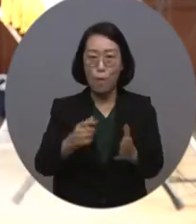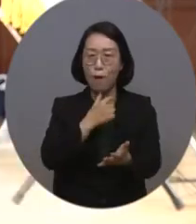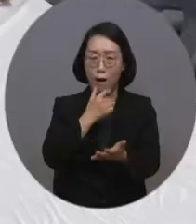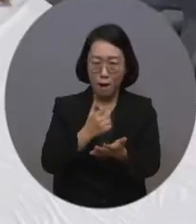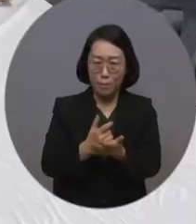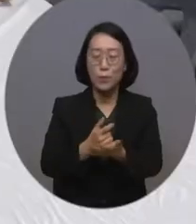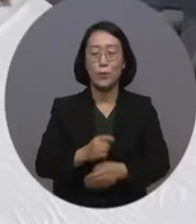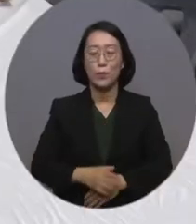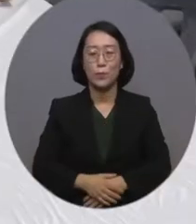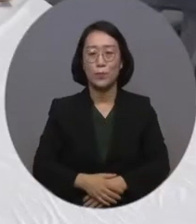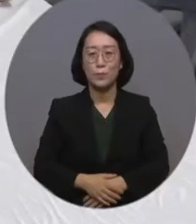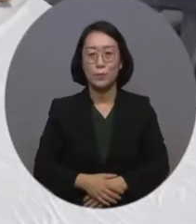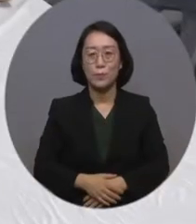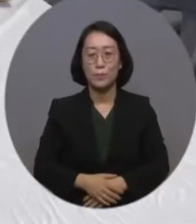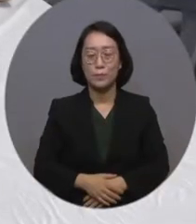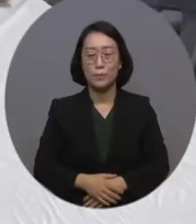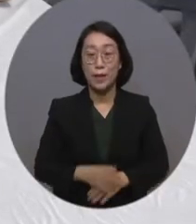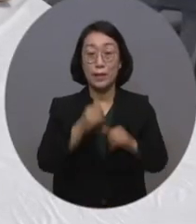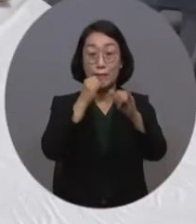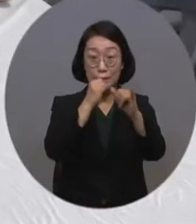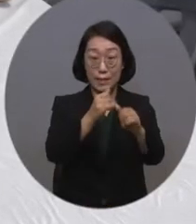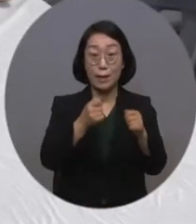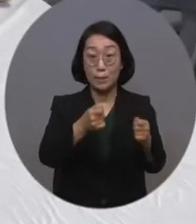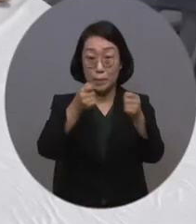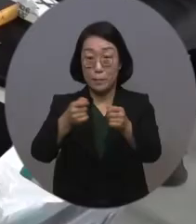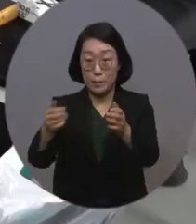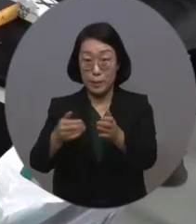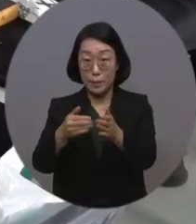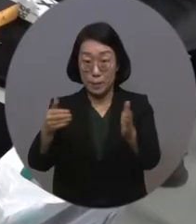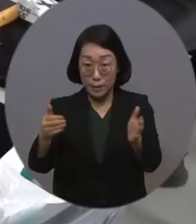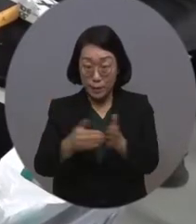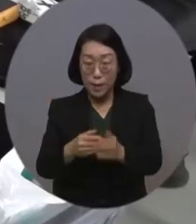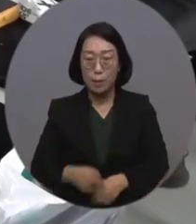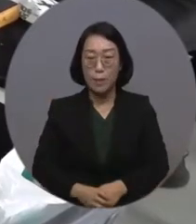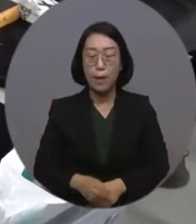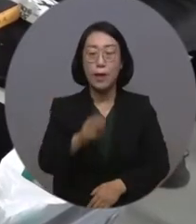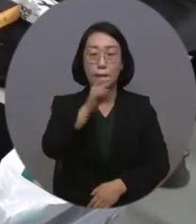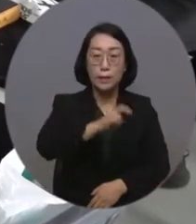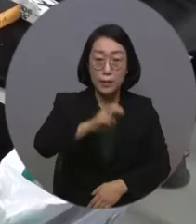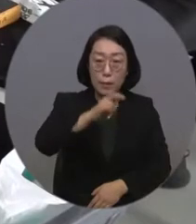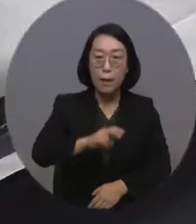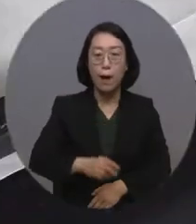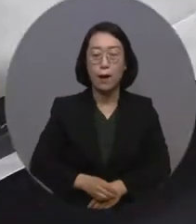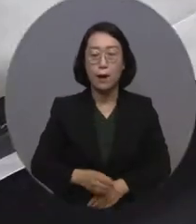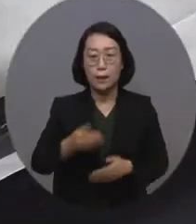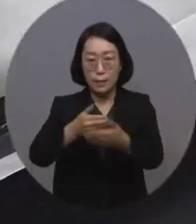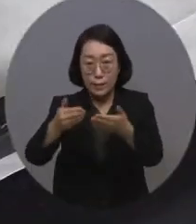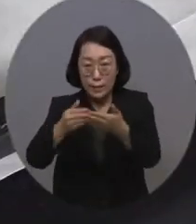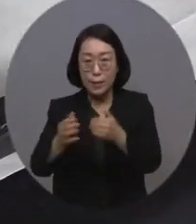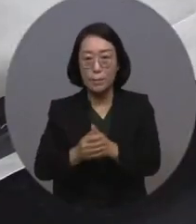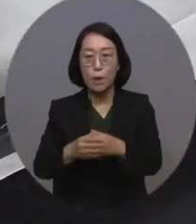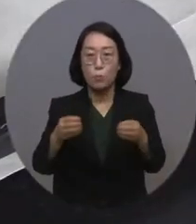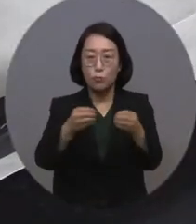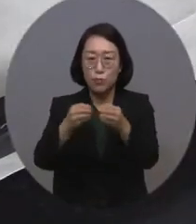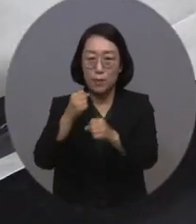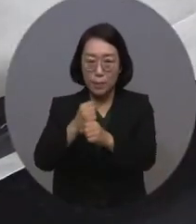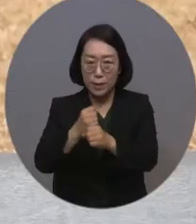아니라 시상식이 끝난 후 음악, 그림, 서예, 글짓기 4개 부문의 현장 경연을